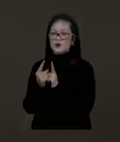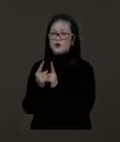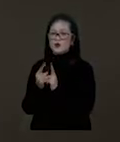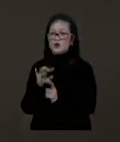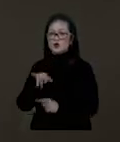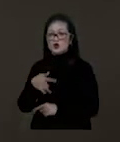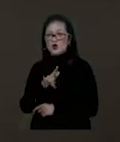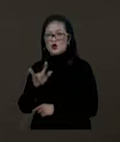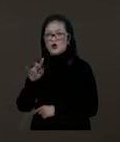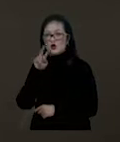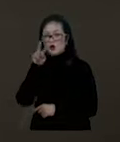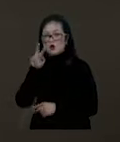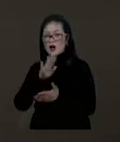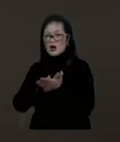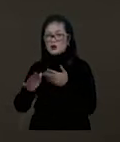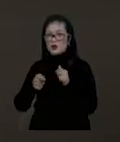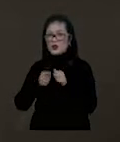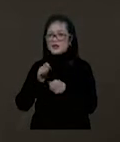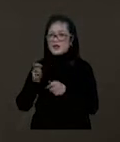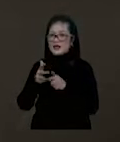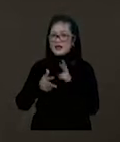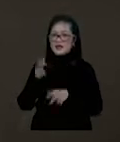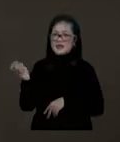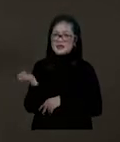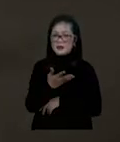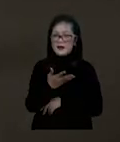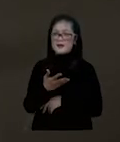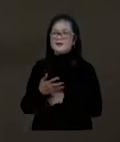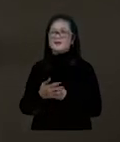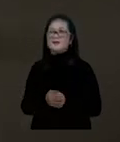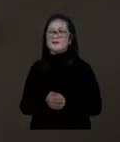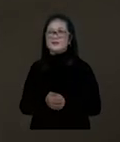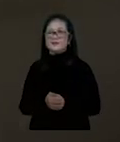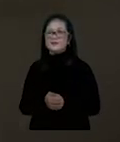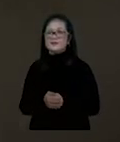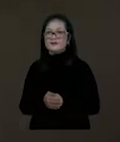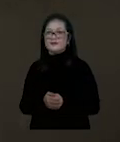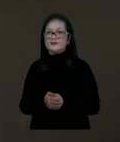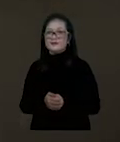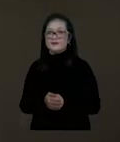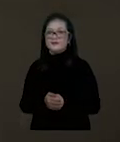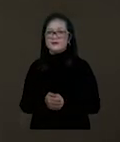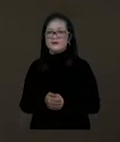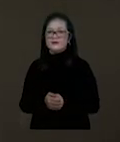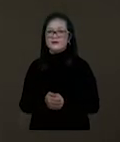untuk menyaksikan uji coba kereta cepat Jakarta-Bandung. Tim Liputan iNews melaporkan.